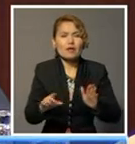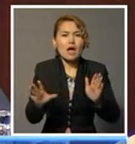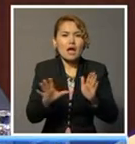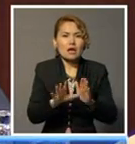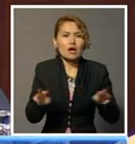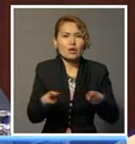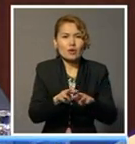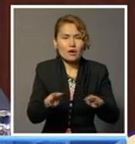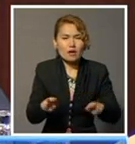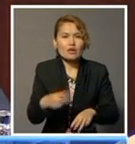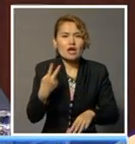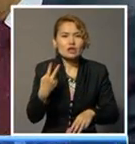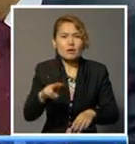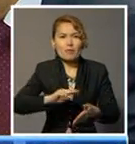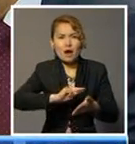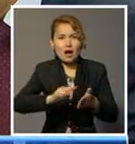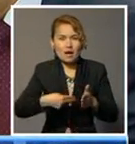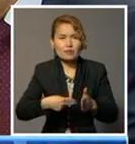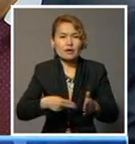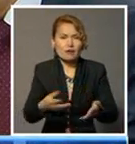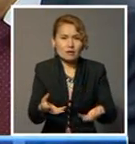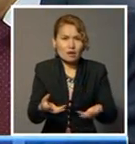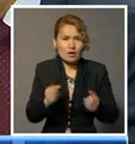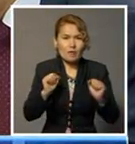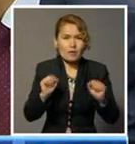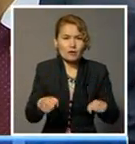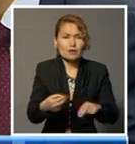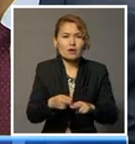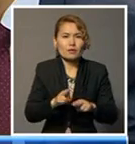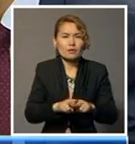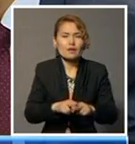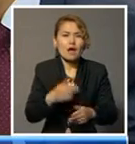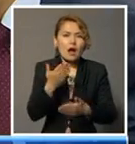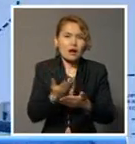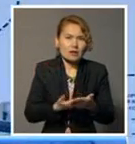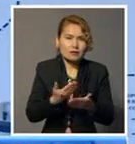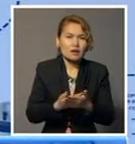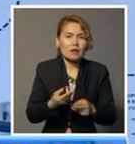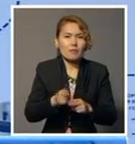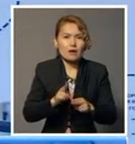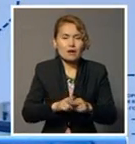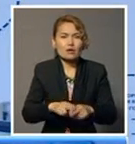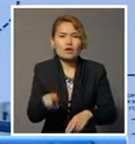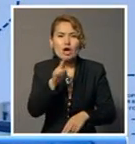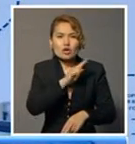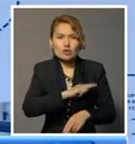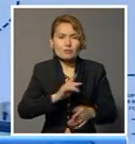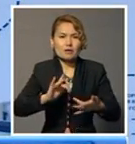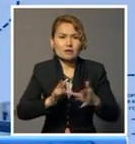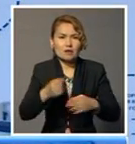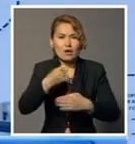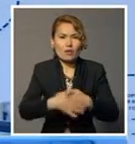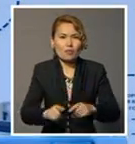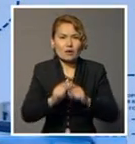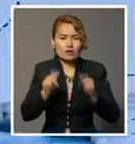үкімет порталынан 20-ға жуық анықтаманы электронды кілтсіз алуға болады. Сондай-ақ виртуалды консультанттар мен ақылды принтерлер ғана жұмыс істейтін орталықтар